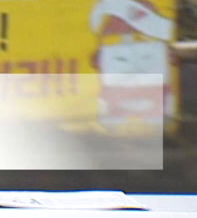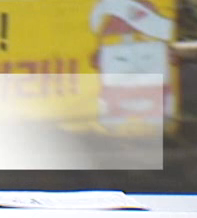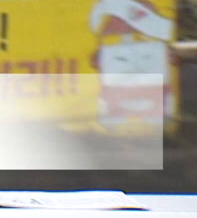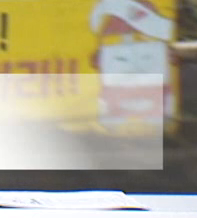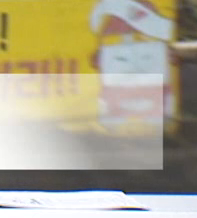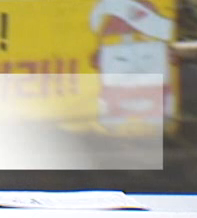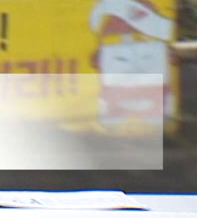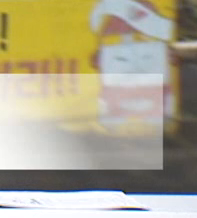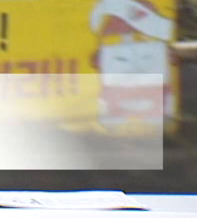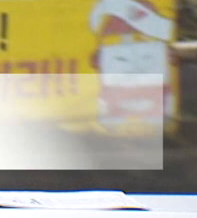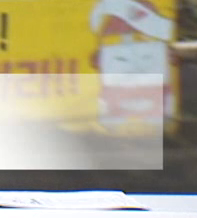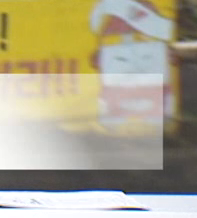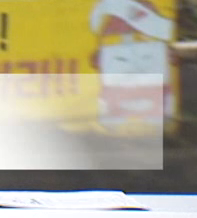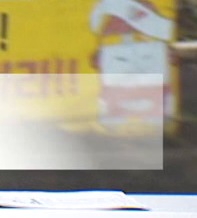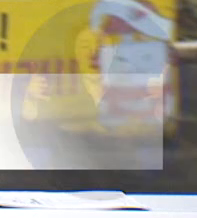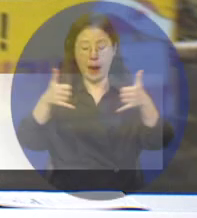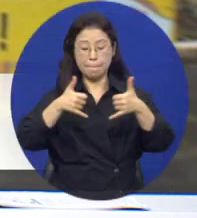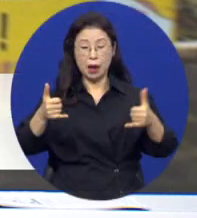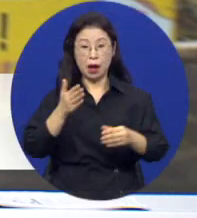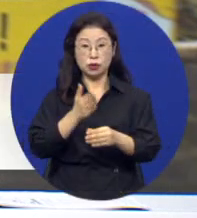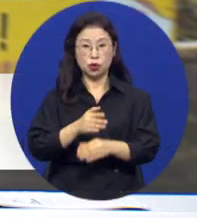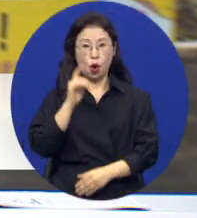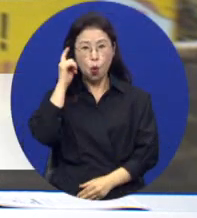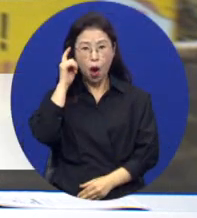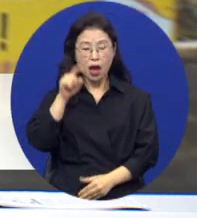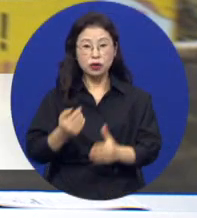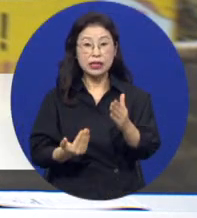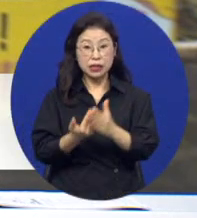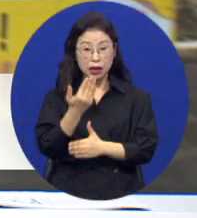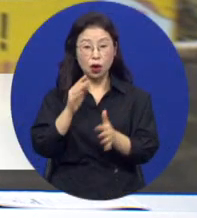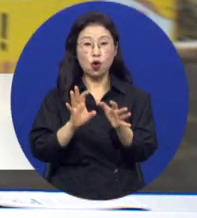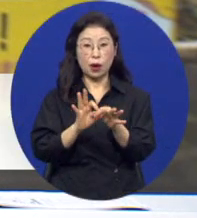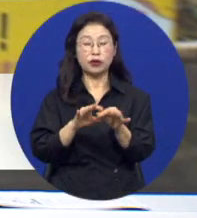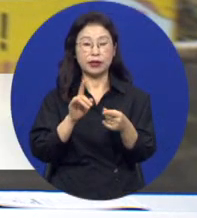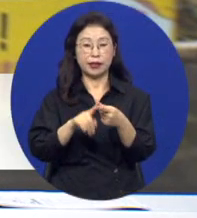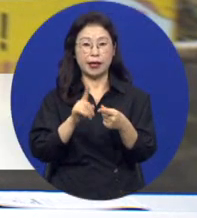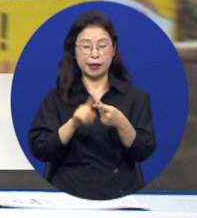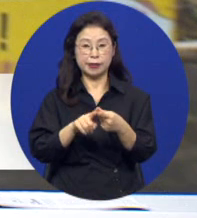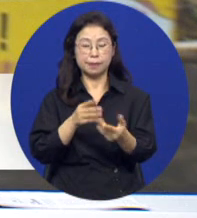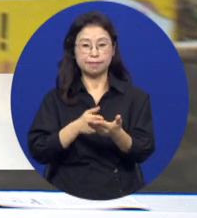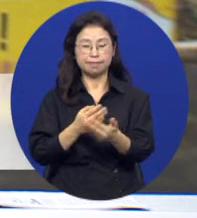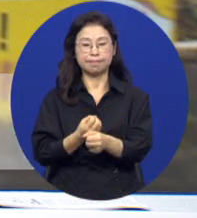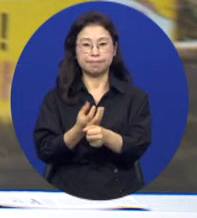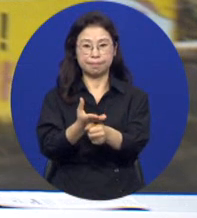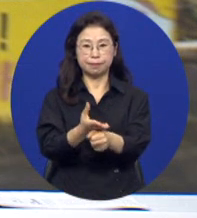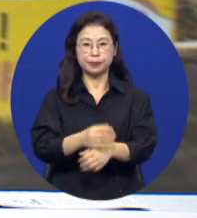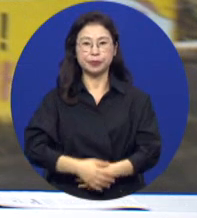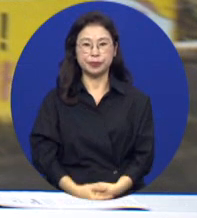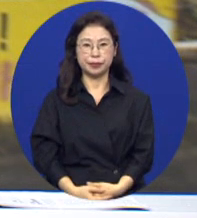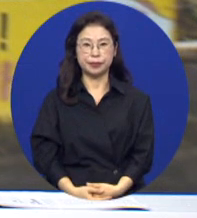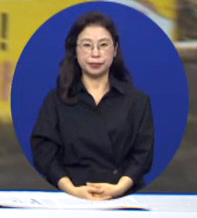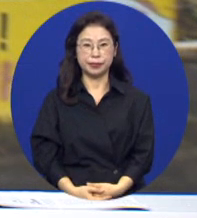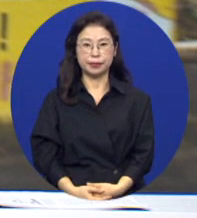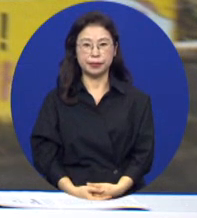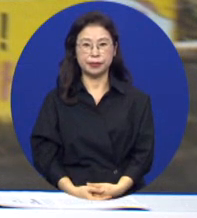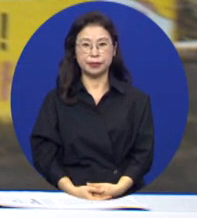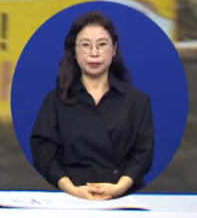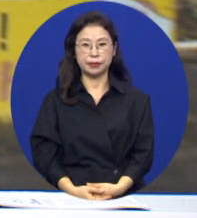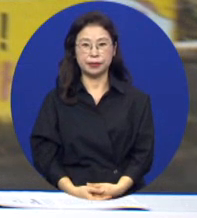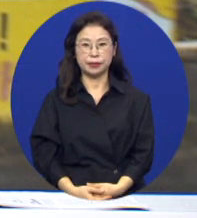제주 저녁에 나 붙었습니다 왜 이런 일이 일어나고 있는 것인지 이따금 기자가 취재했습니다